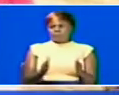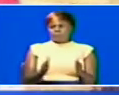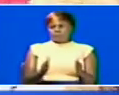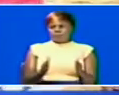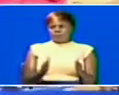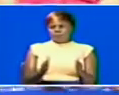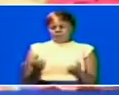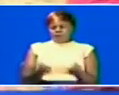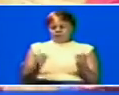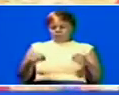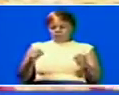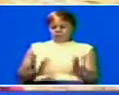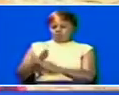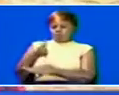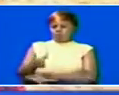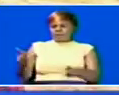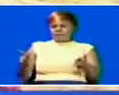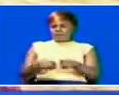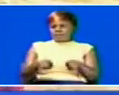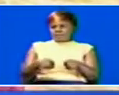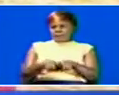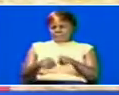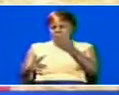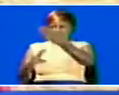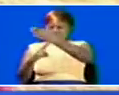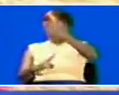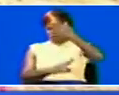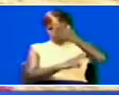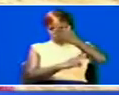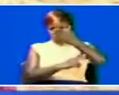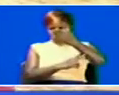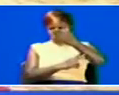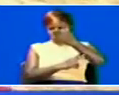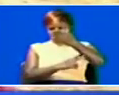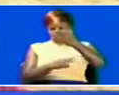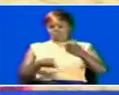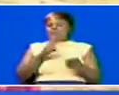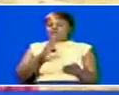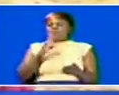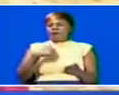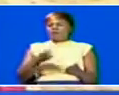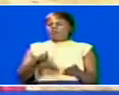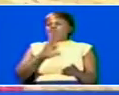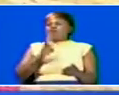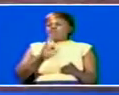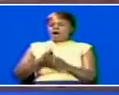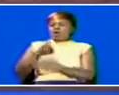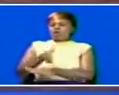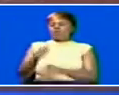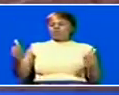ndio magari iweze kupita. Na pia bridges, yewe katika mito, ndio maji iweze kupita